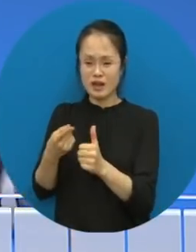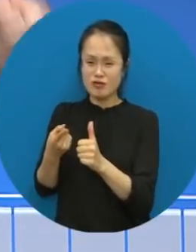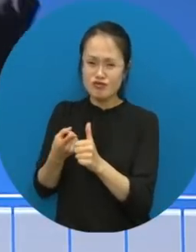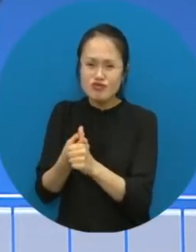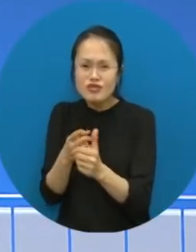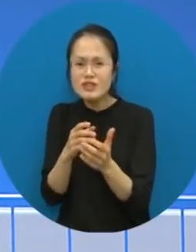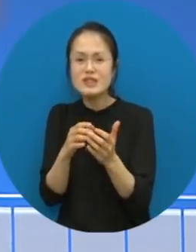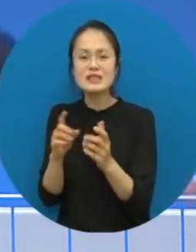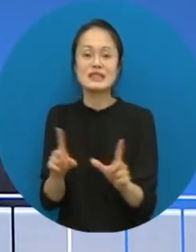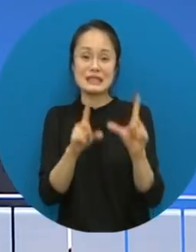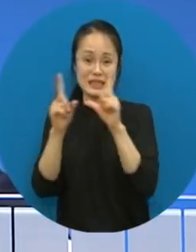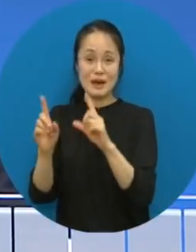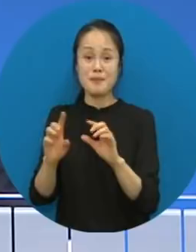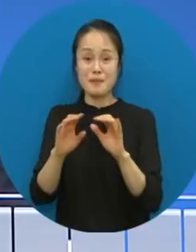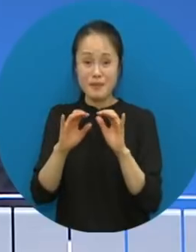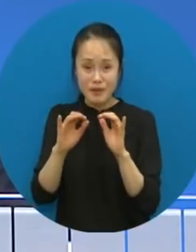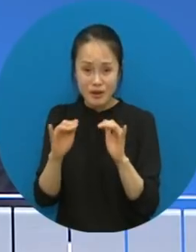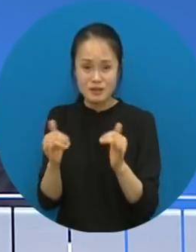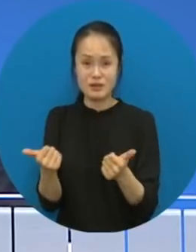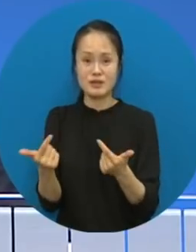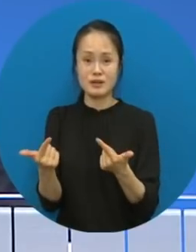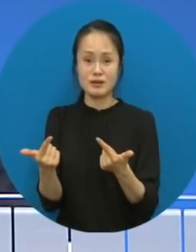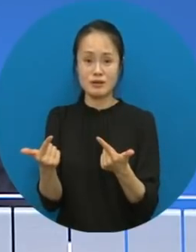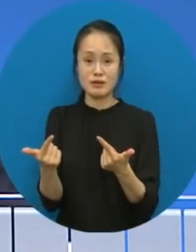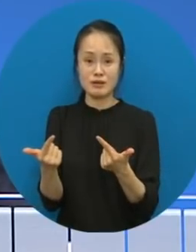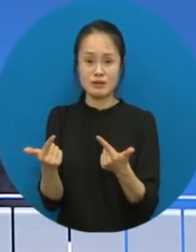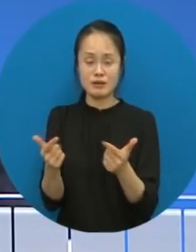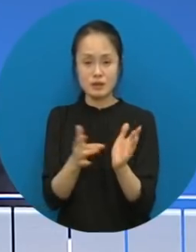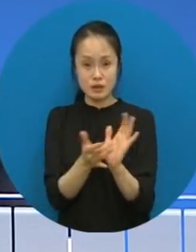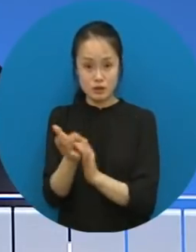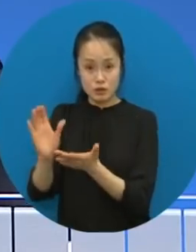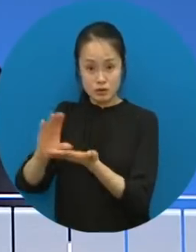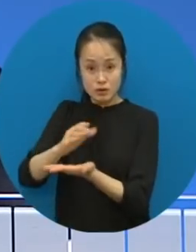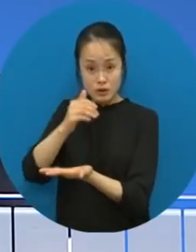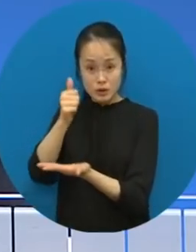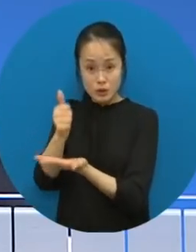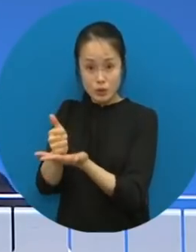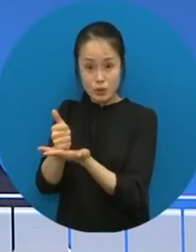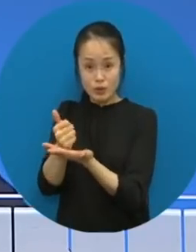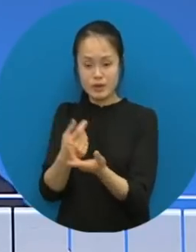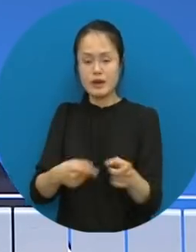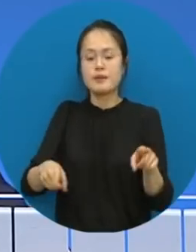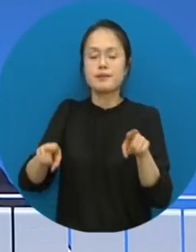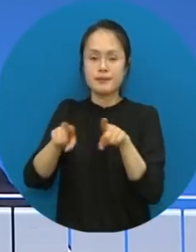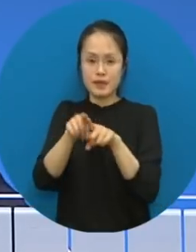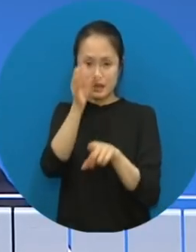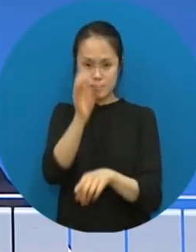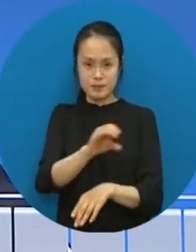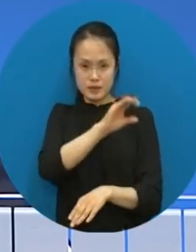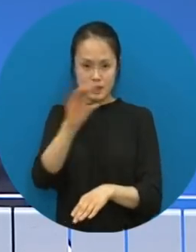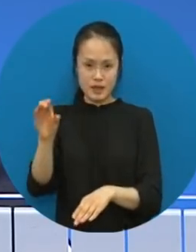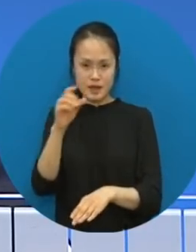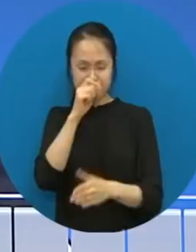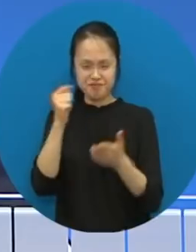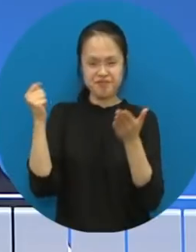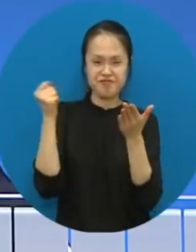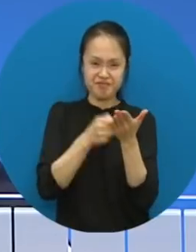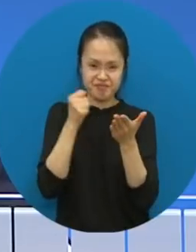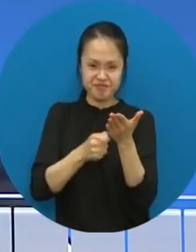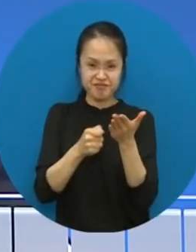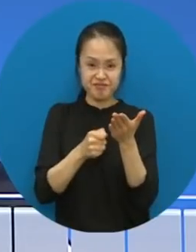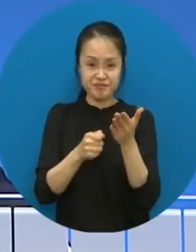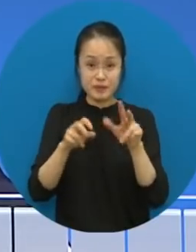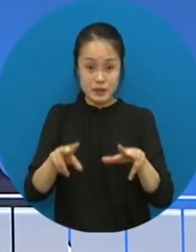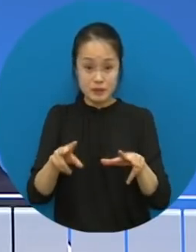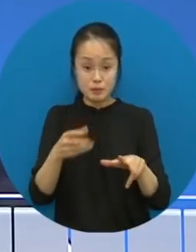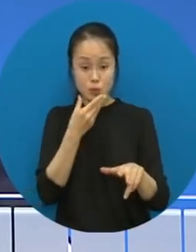예수의 피를 빨아먹는 자가 아니라 예수 그리스도와 함께 십자가에 못 박혀 이제는 복음을 듣는